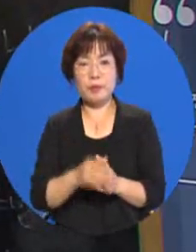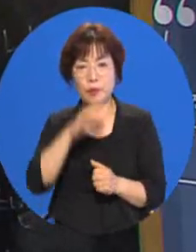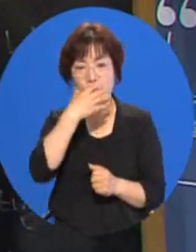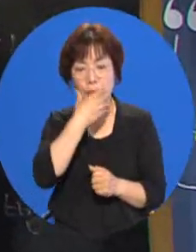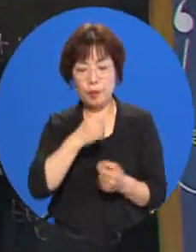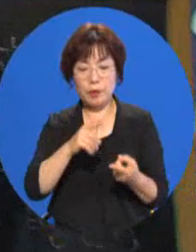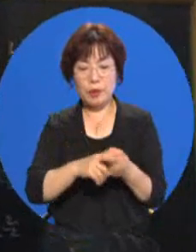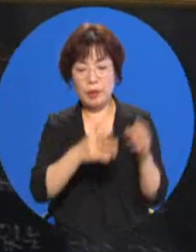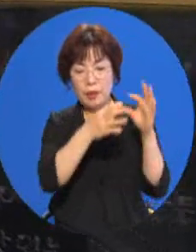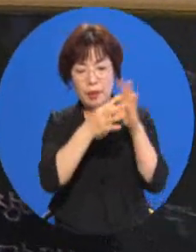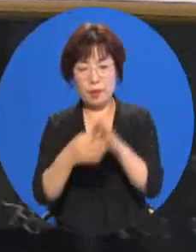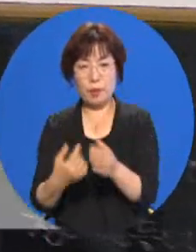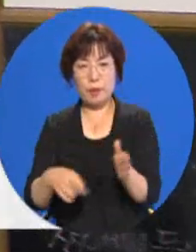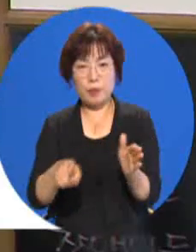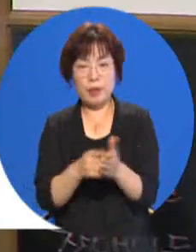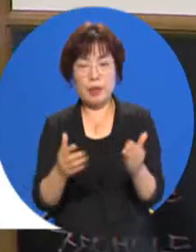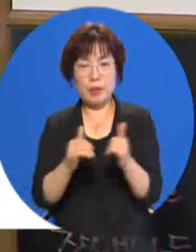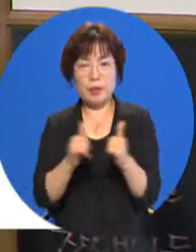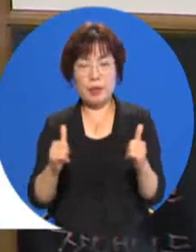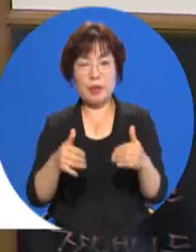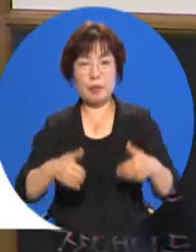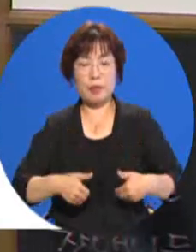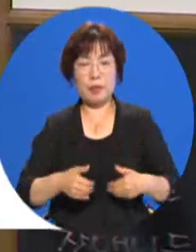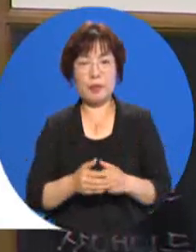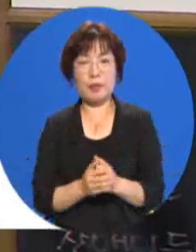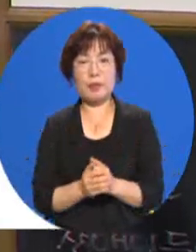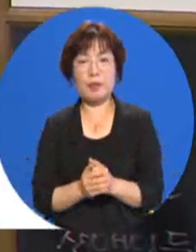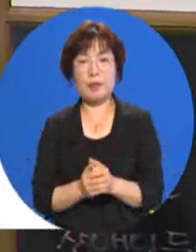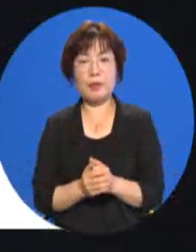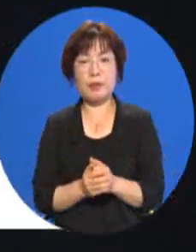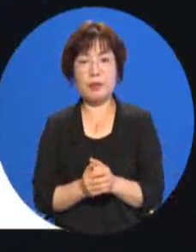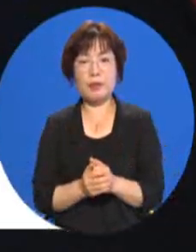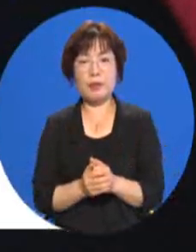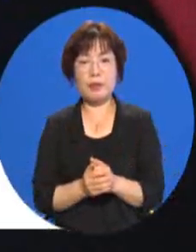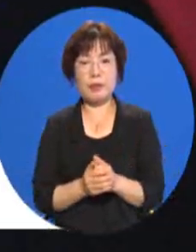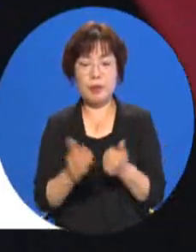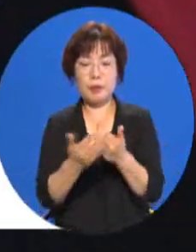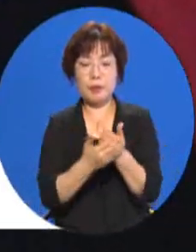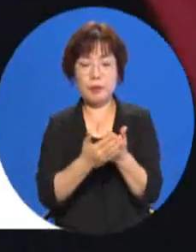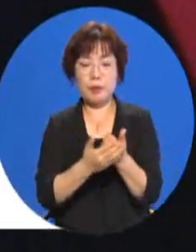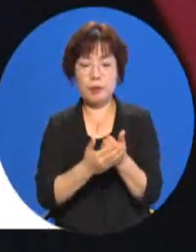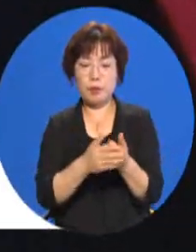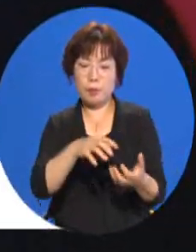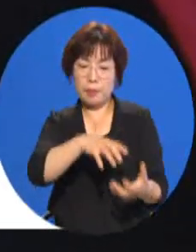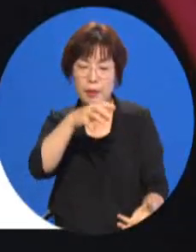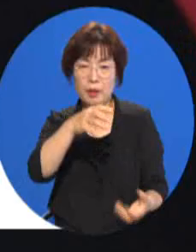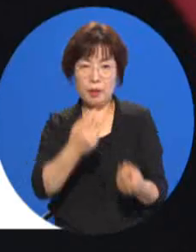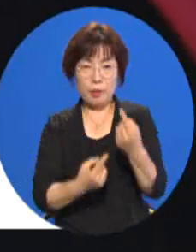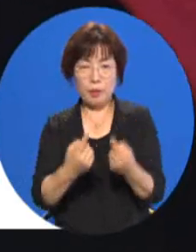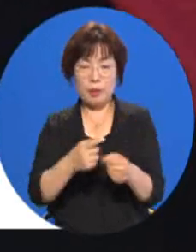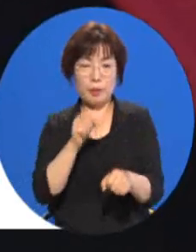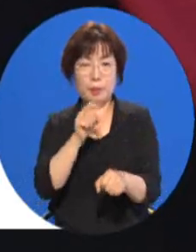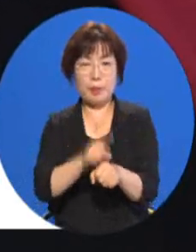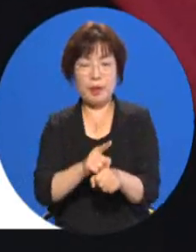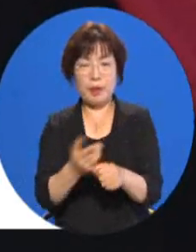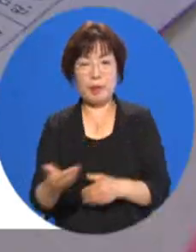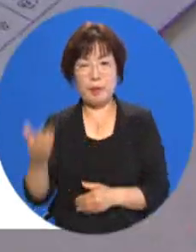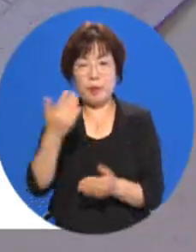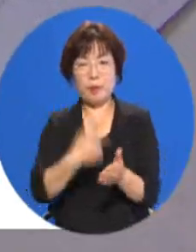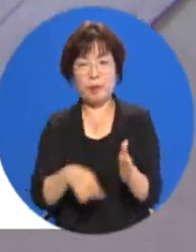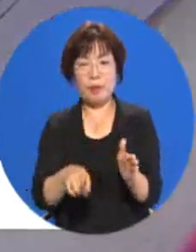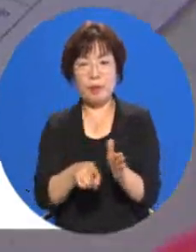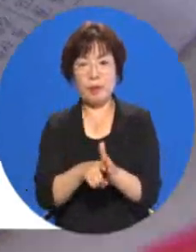복지의 연속성을 이어가기 위한 인력 확보도 과제로 남아 있습니다. 혜택의 양 못지않게 혜택의 질적 향상을 이끄는